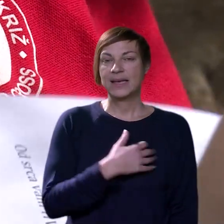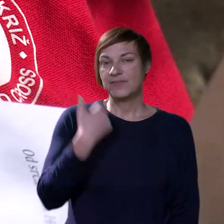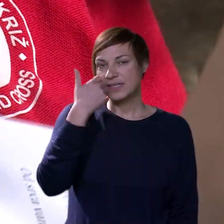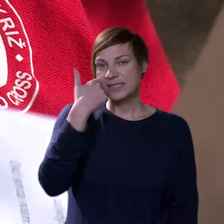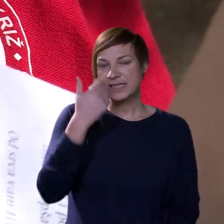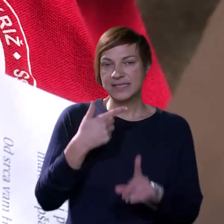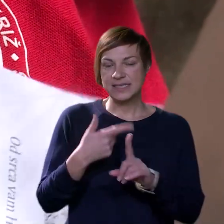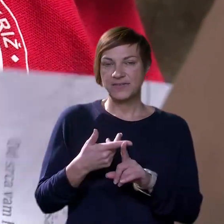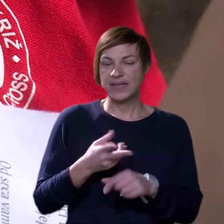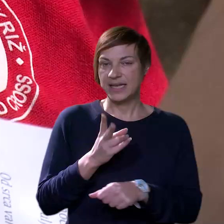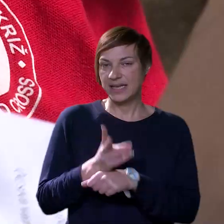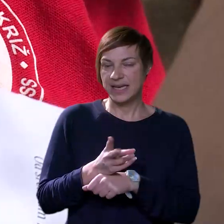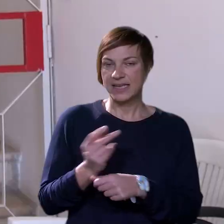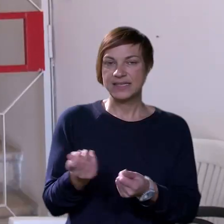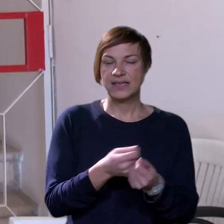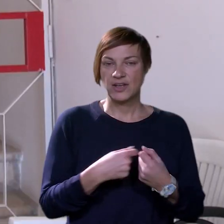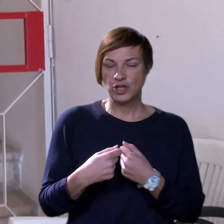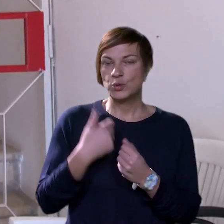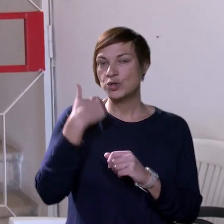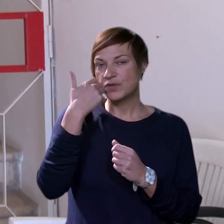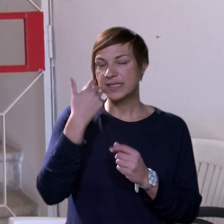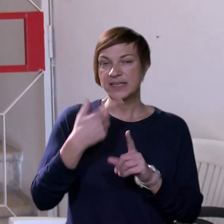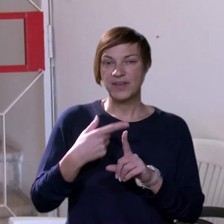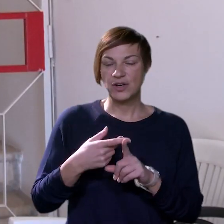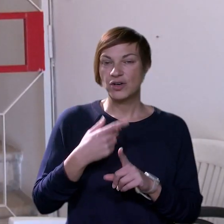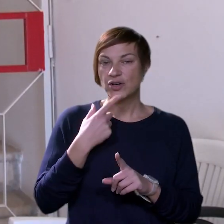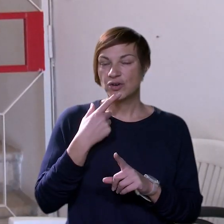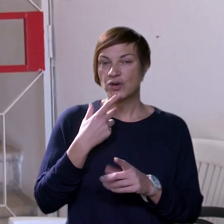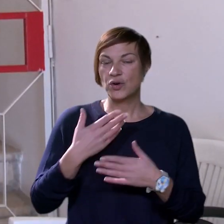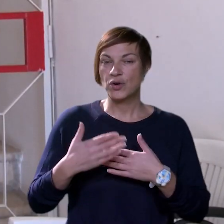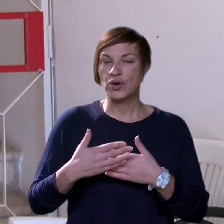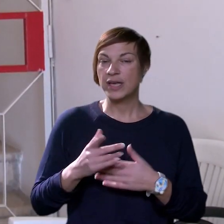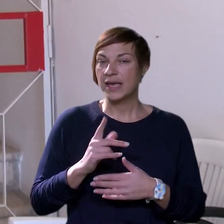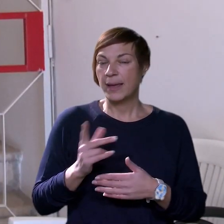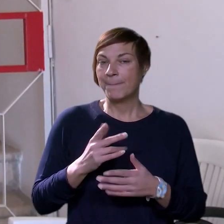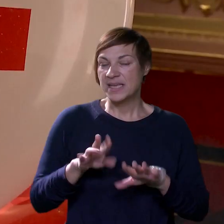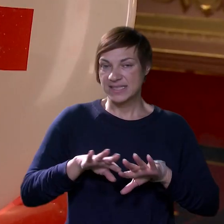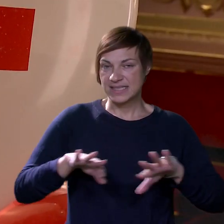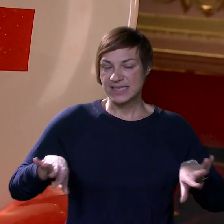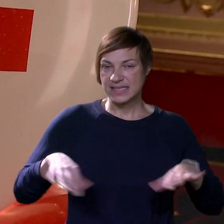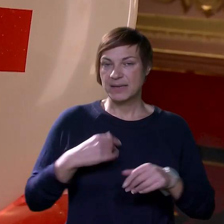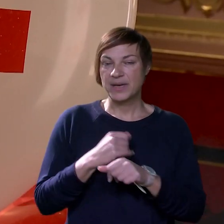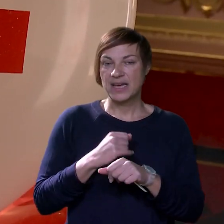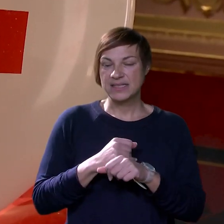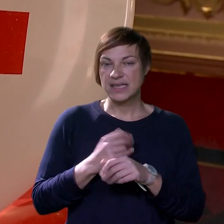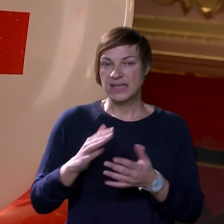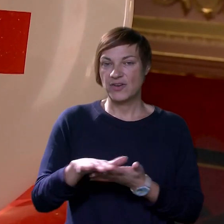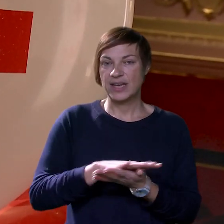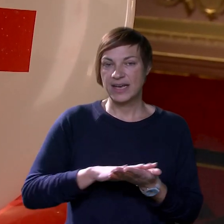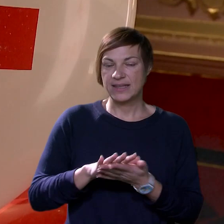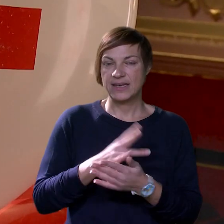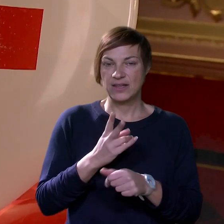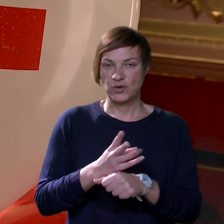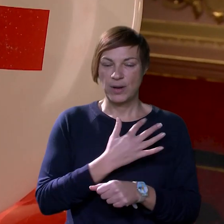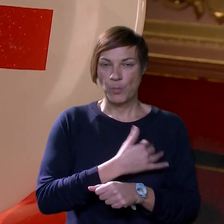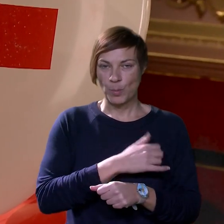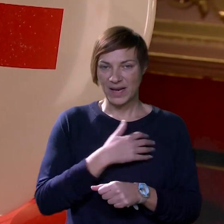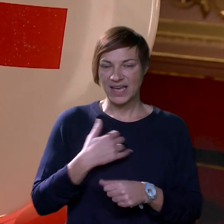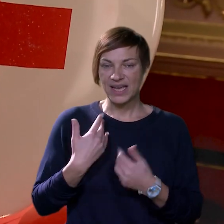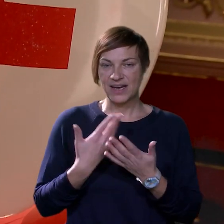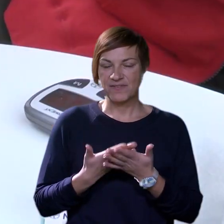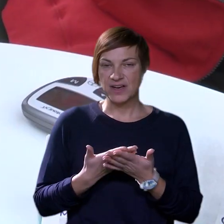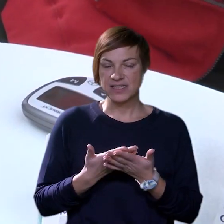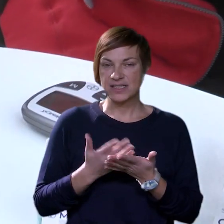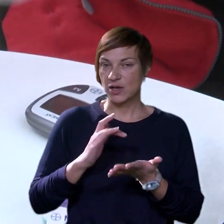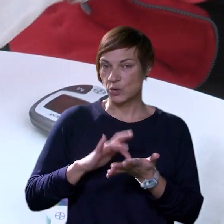Hrvatski Crveni križ nacionalno je društvo Crvenog križa koje nepristrano i bez diskriminacije djeluje na teritoriju Republike